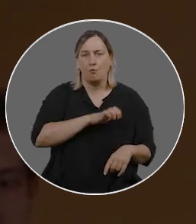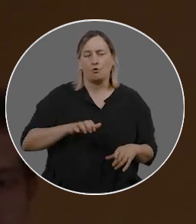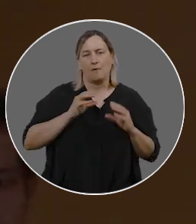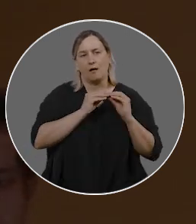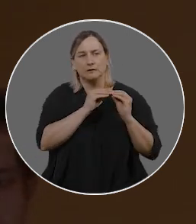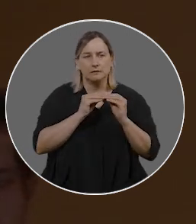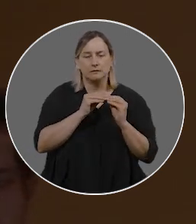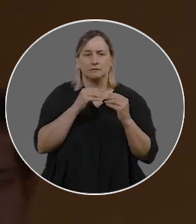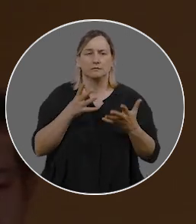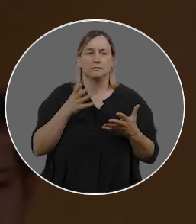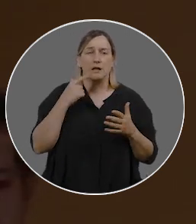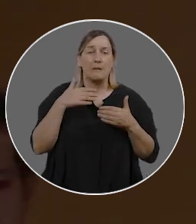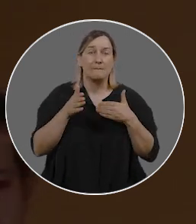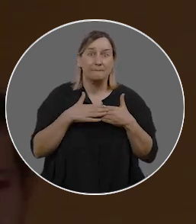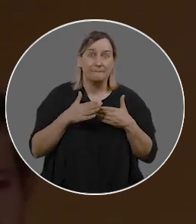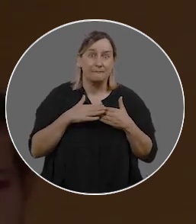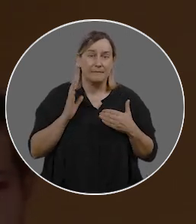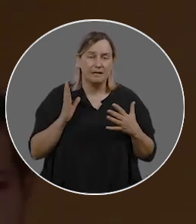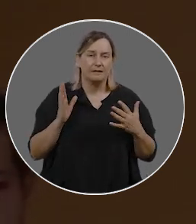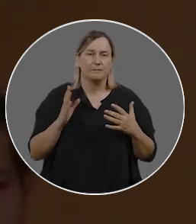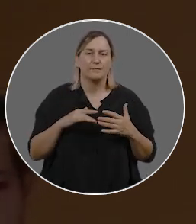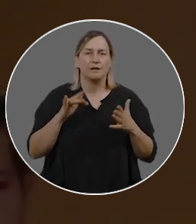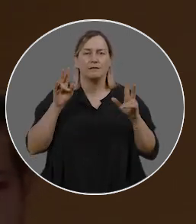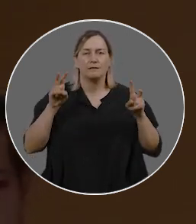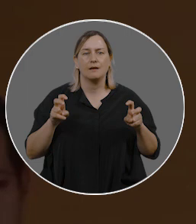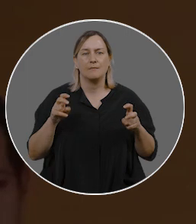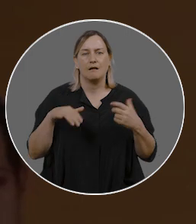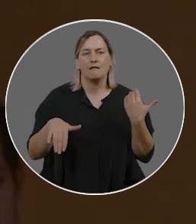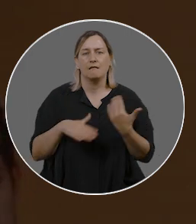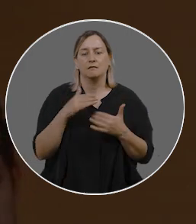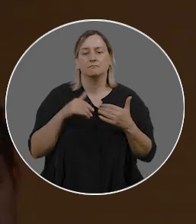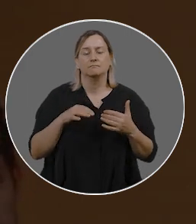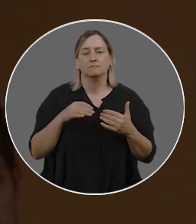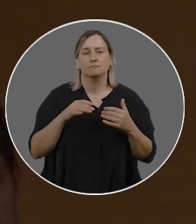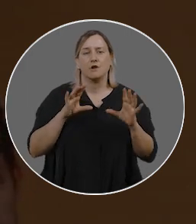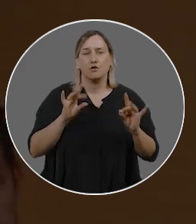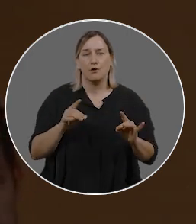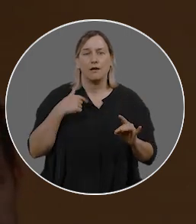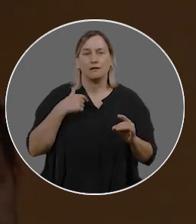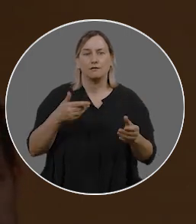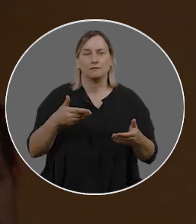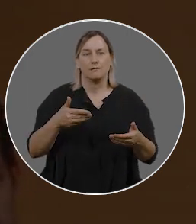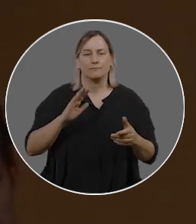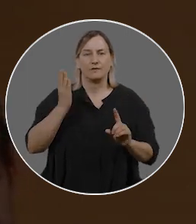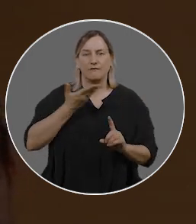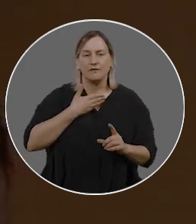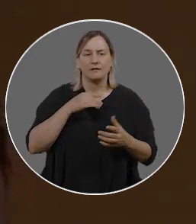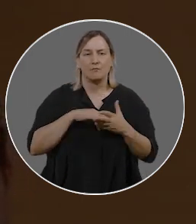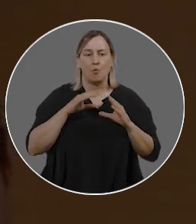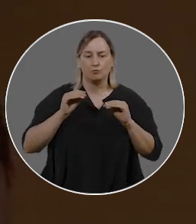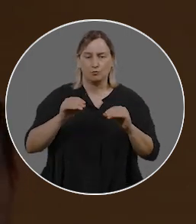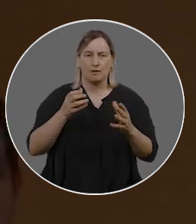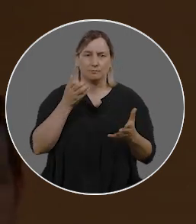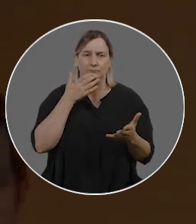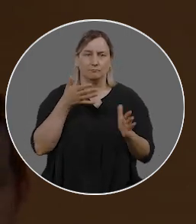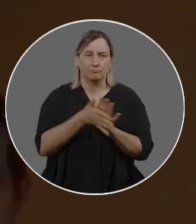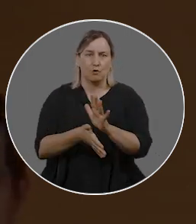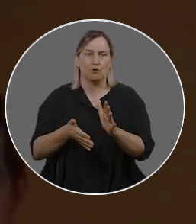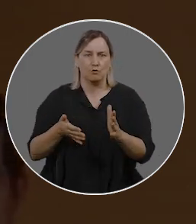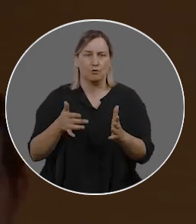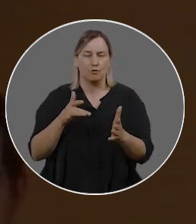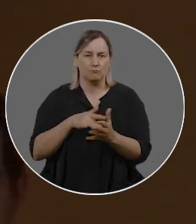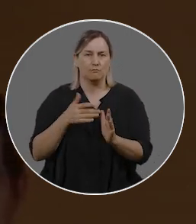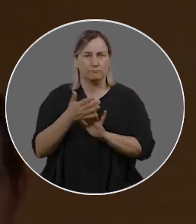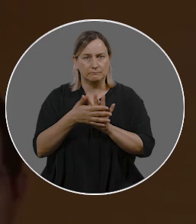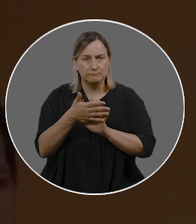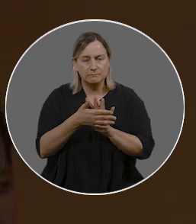això, penso que com a mínim s'ha posat sobre la taula i llavors això ens està repercutint als usuaris perquè se'n